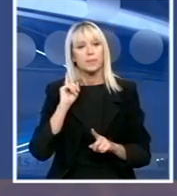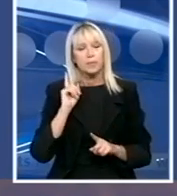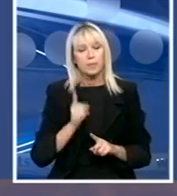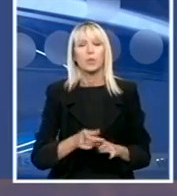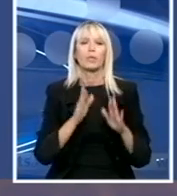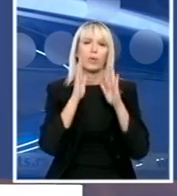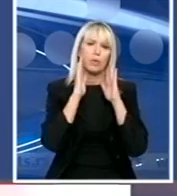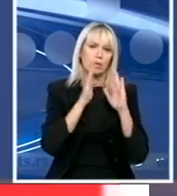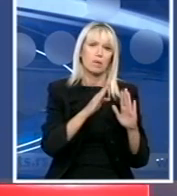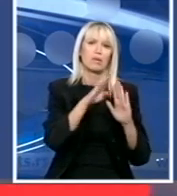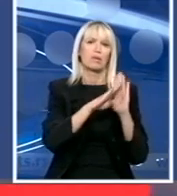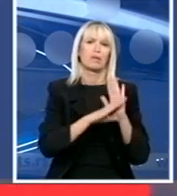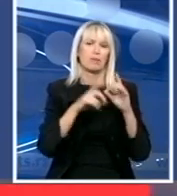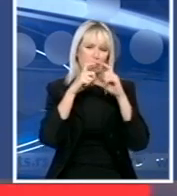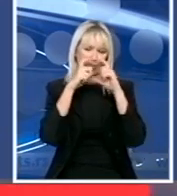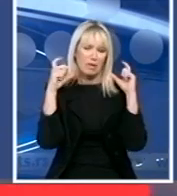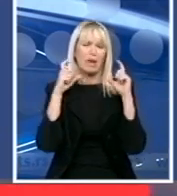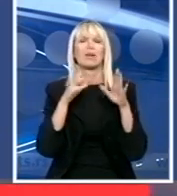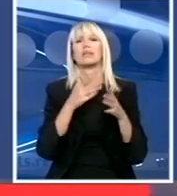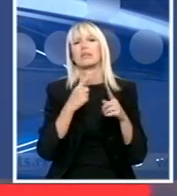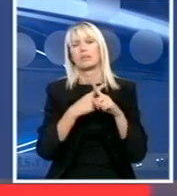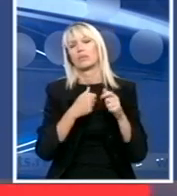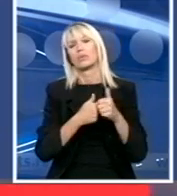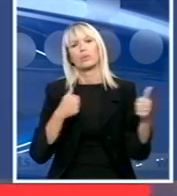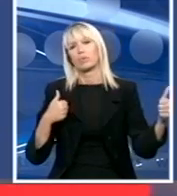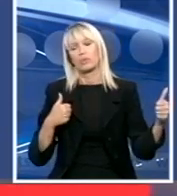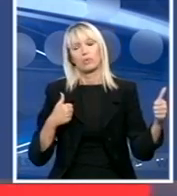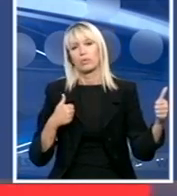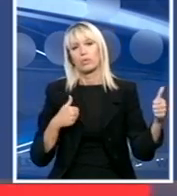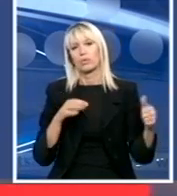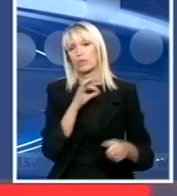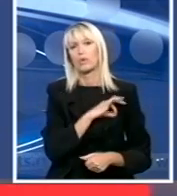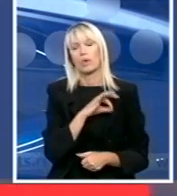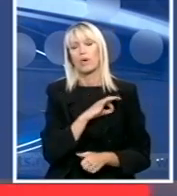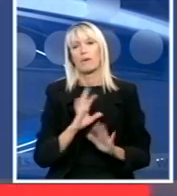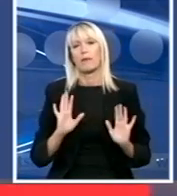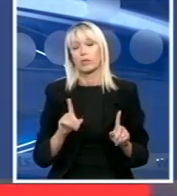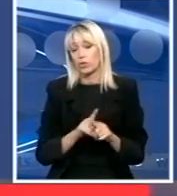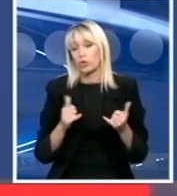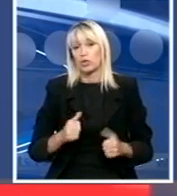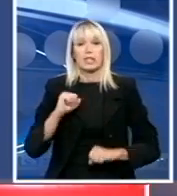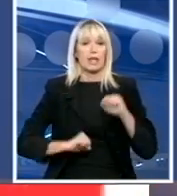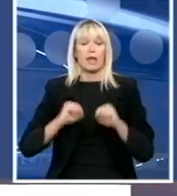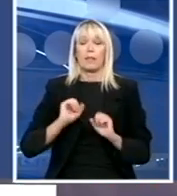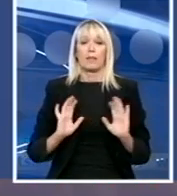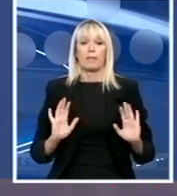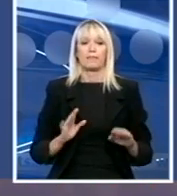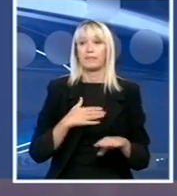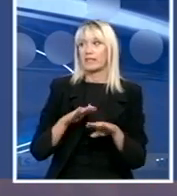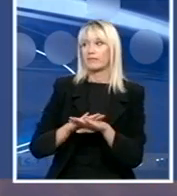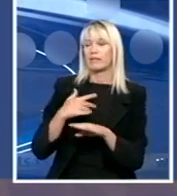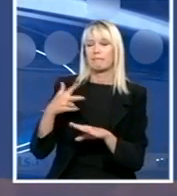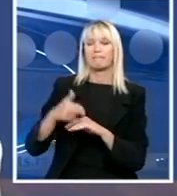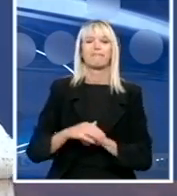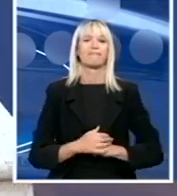poštujemo preventivne mere, da nosimo maske i da budemo na fizičkoj distanci, upravo onako kao što to radimo i sada. Da,